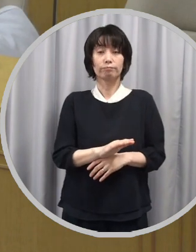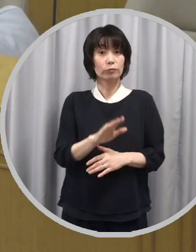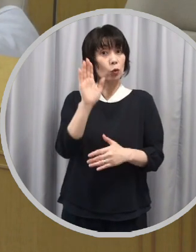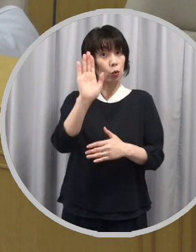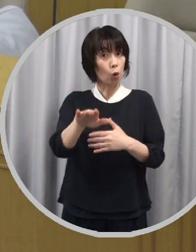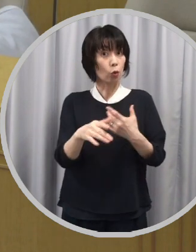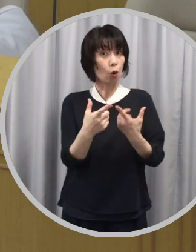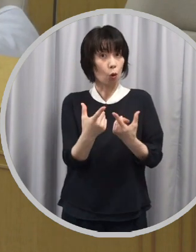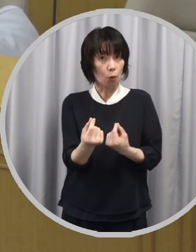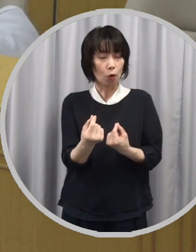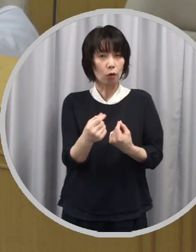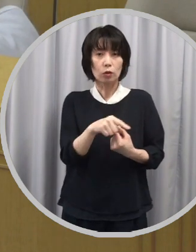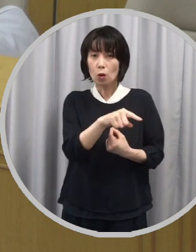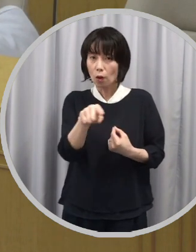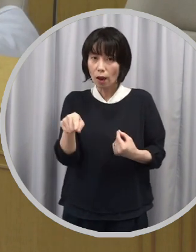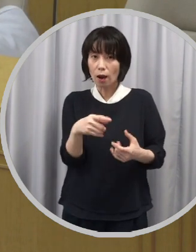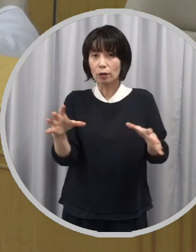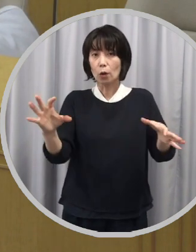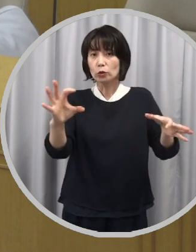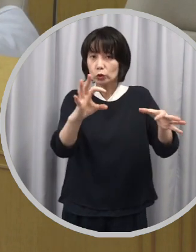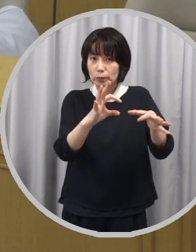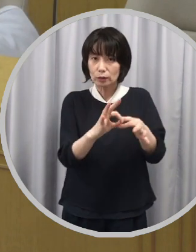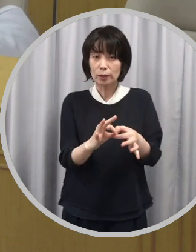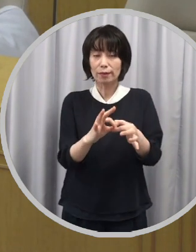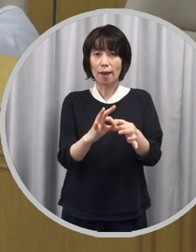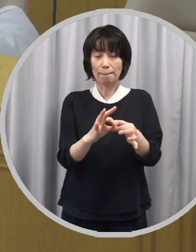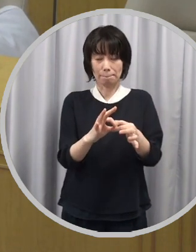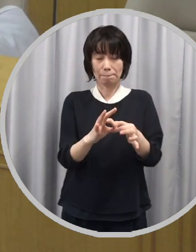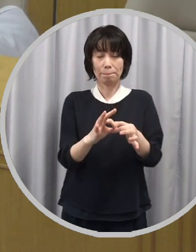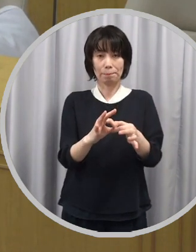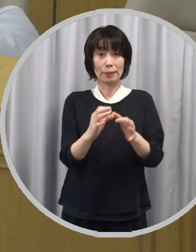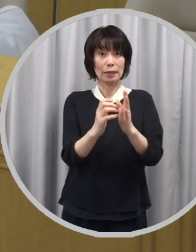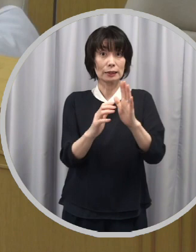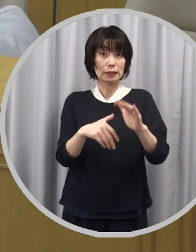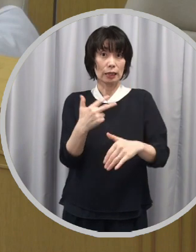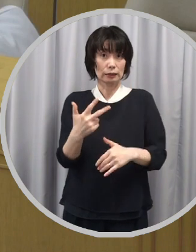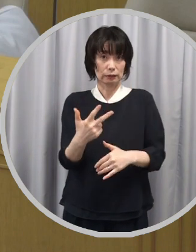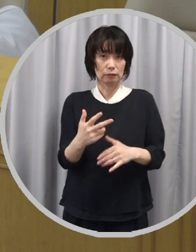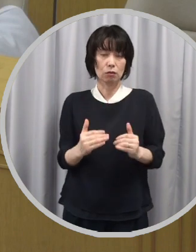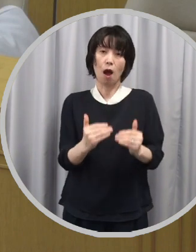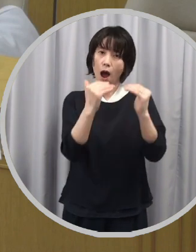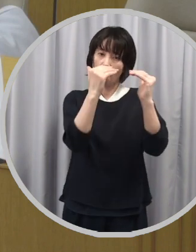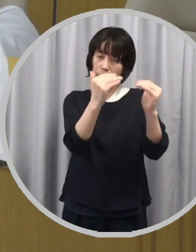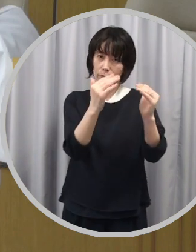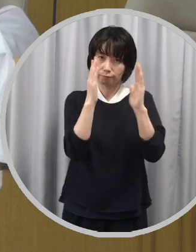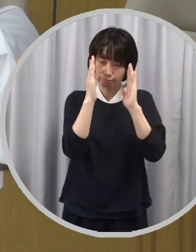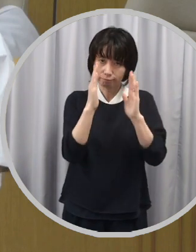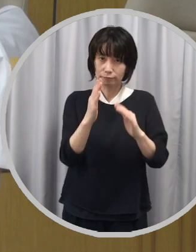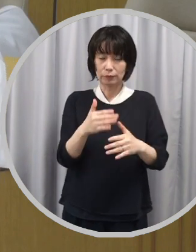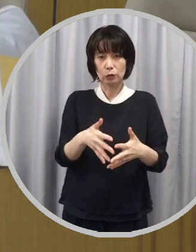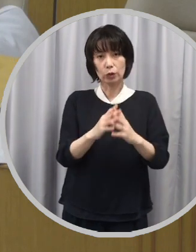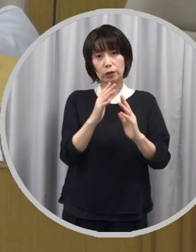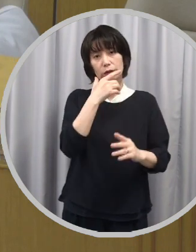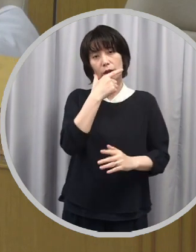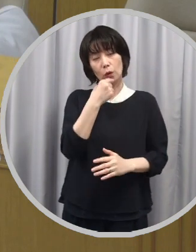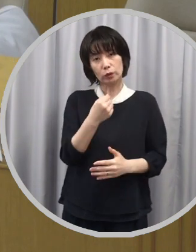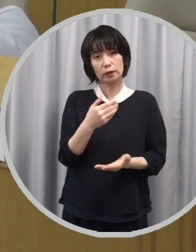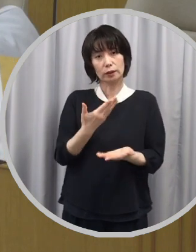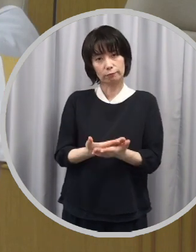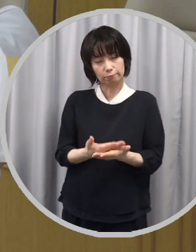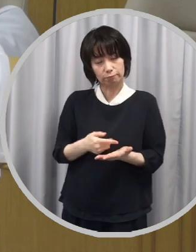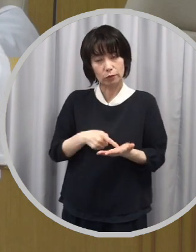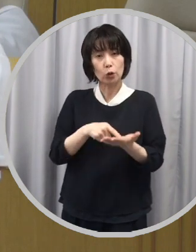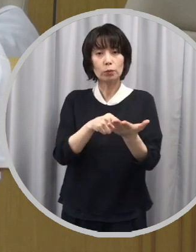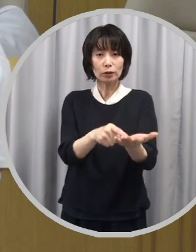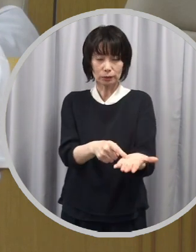後もしっかりとその辺のことと結びつけて石狩の発展を期していただきたいということを要望し